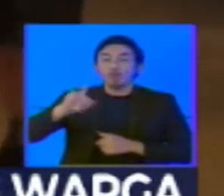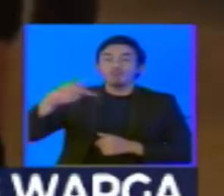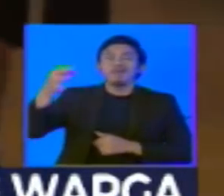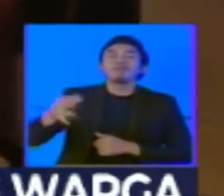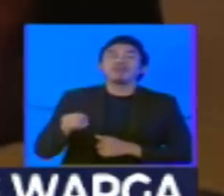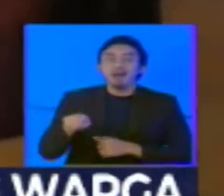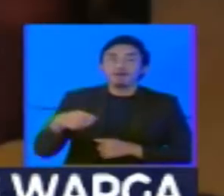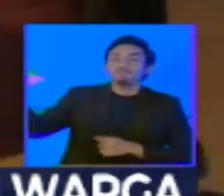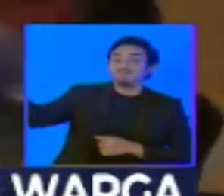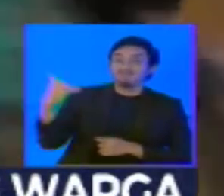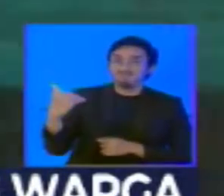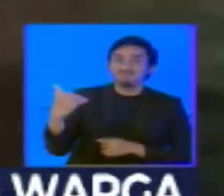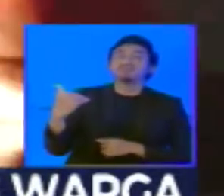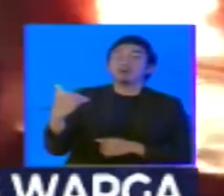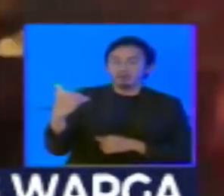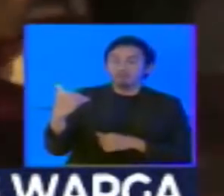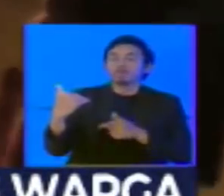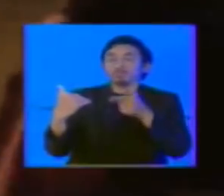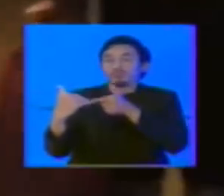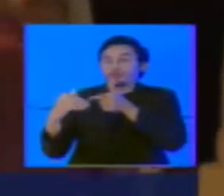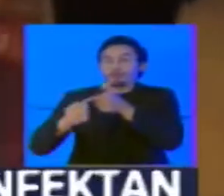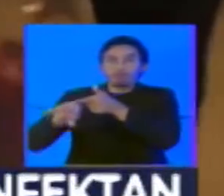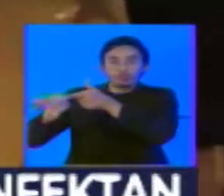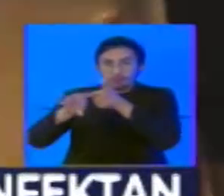untuk disemprot disinfektan.